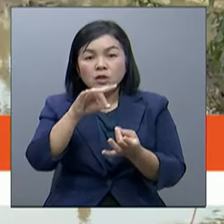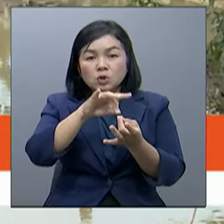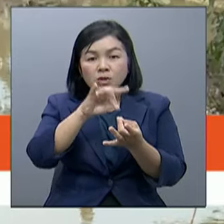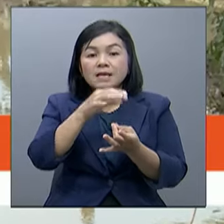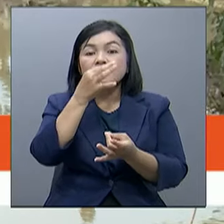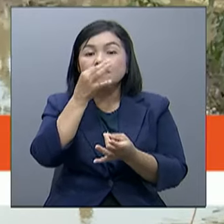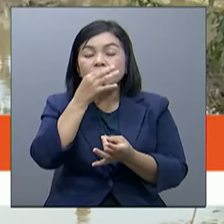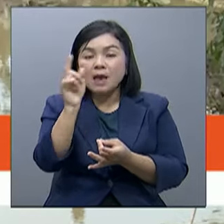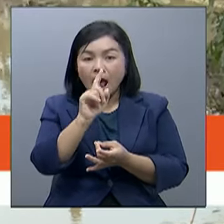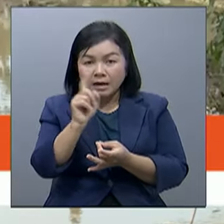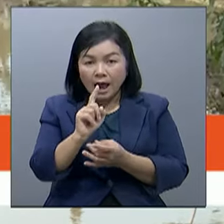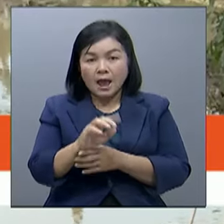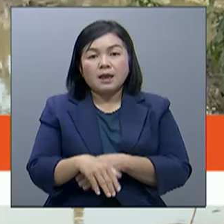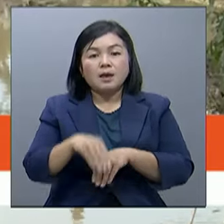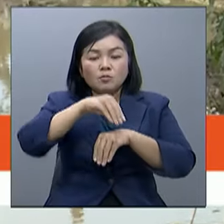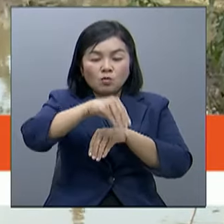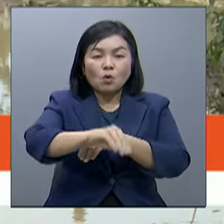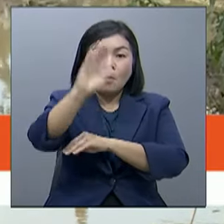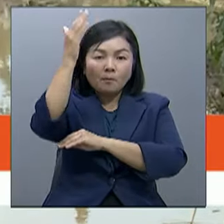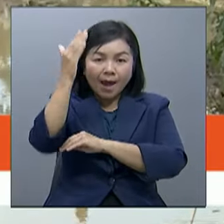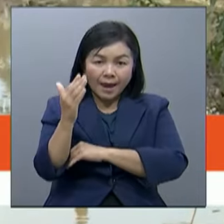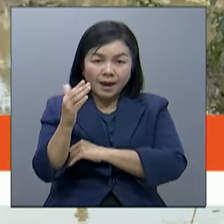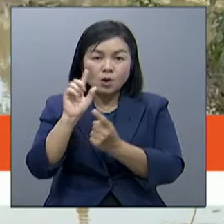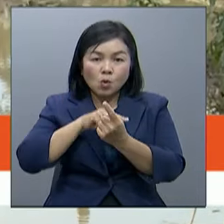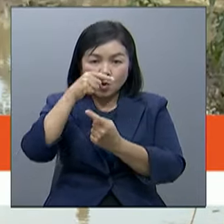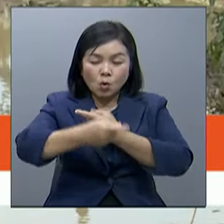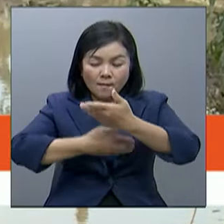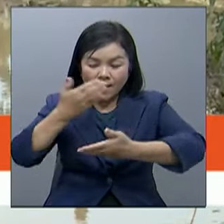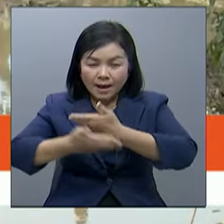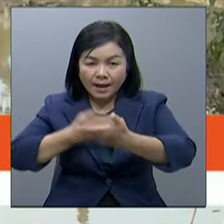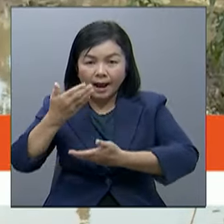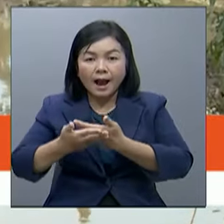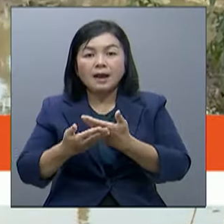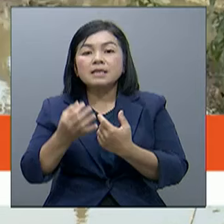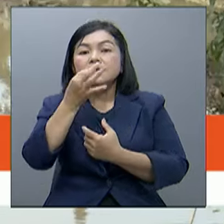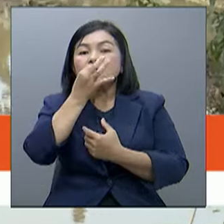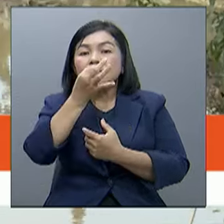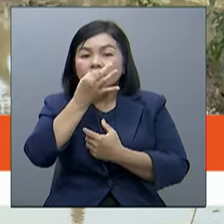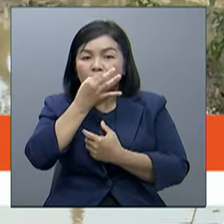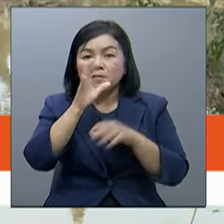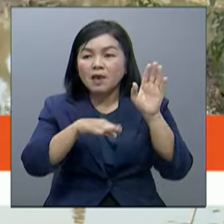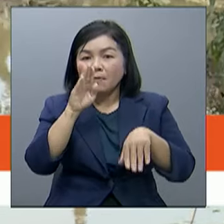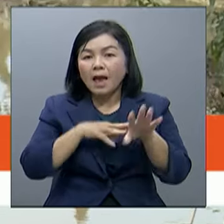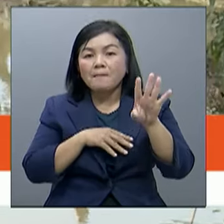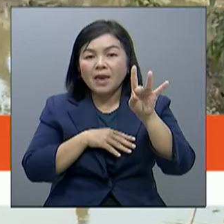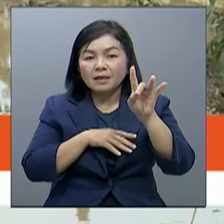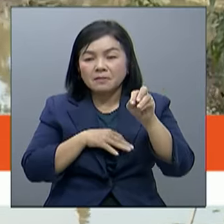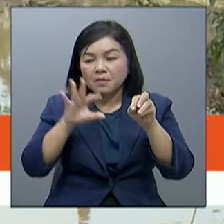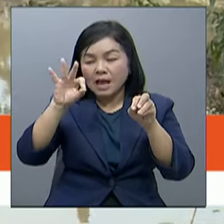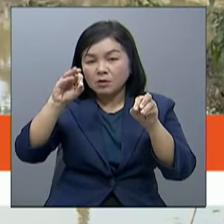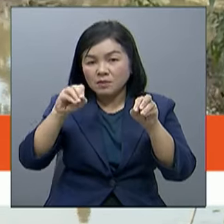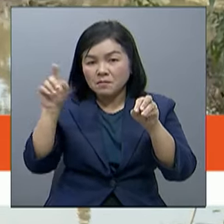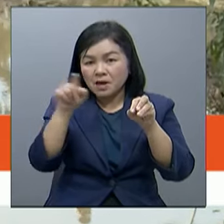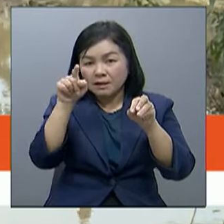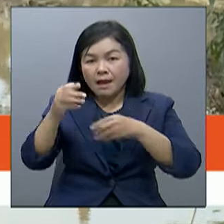นั่นก็คือการปลูกกล้วยแล้วก็นำใบตองเนี่ยไปขายนะครับซึ่งประชาชนนะครับได้ประกอบอาชีพนี้ประมาณ 80ถึง 90%เลยครับ